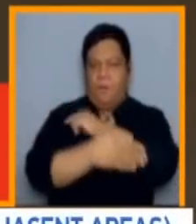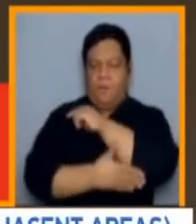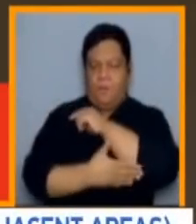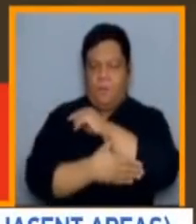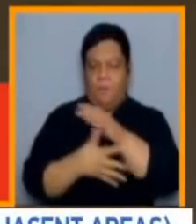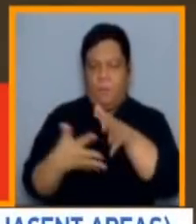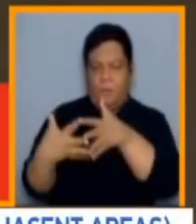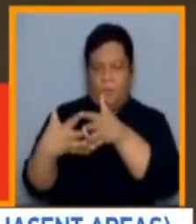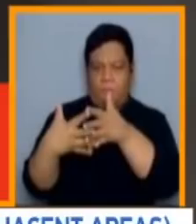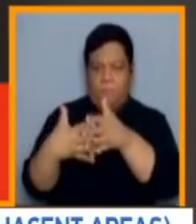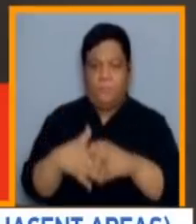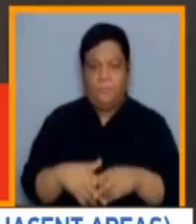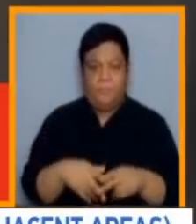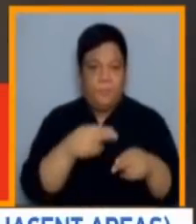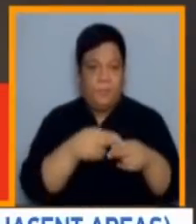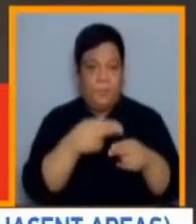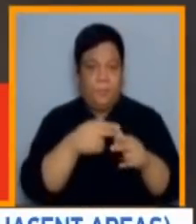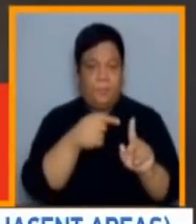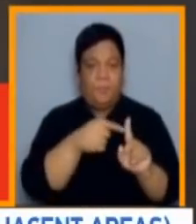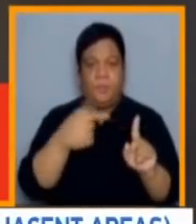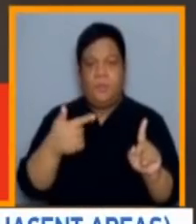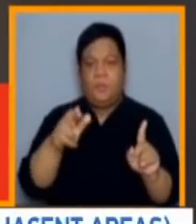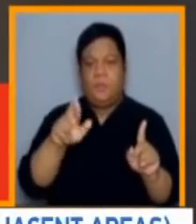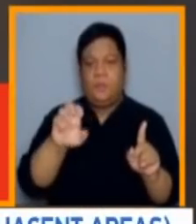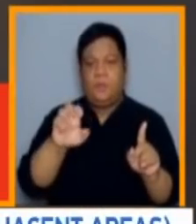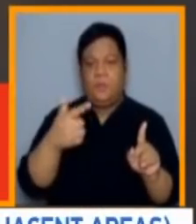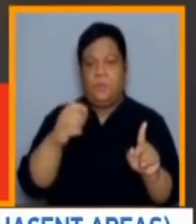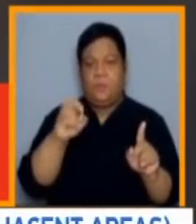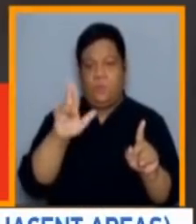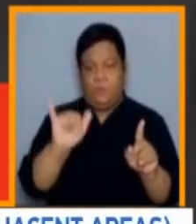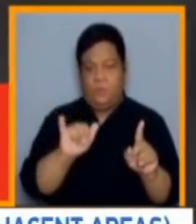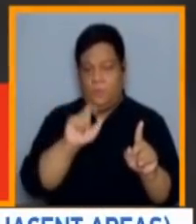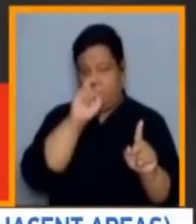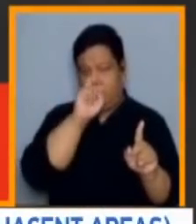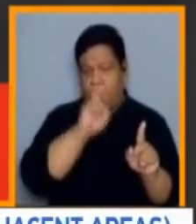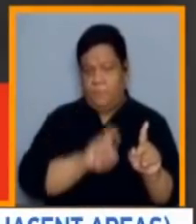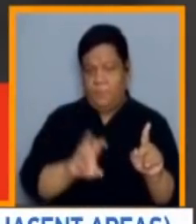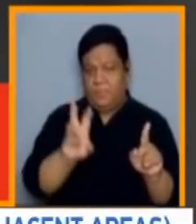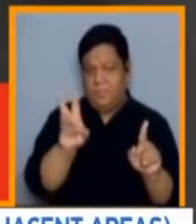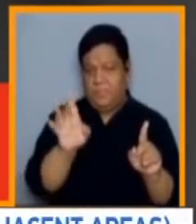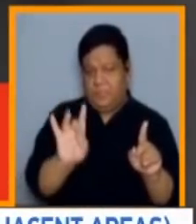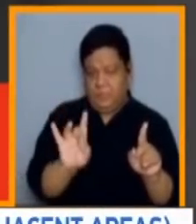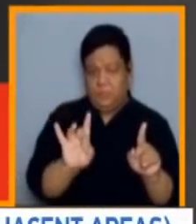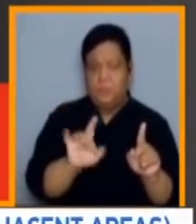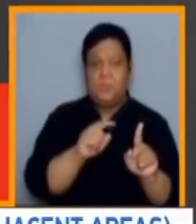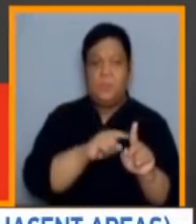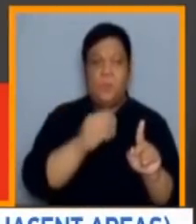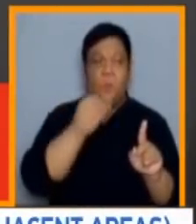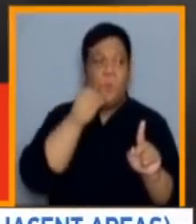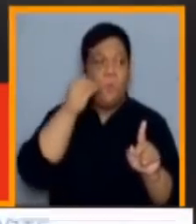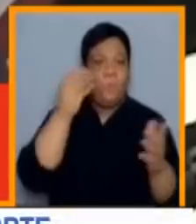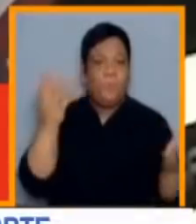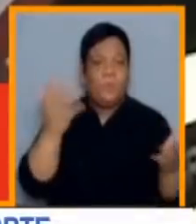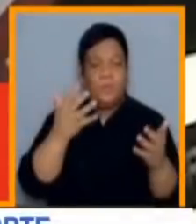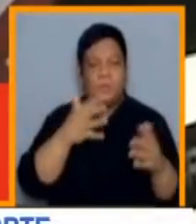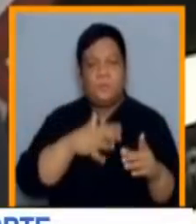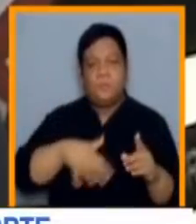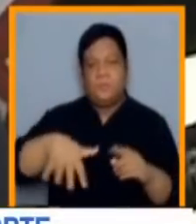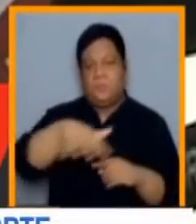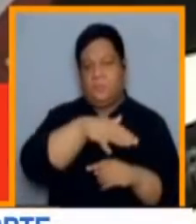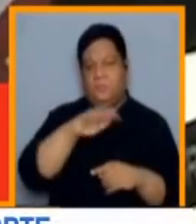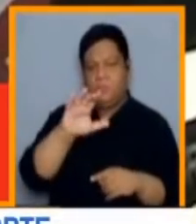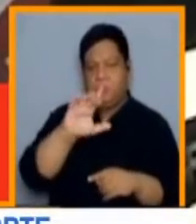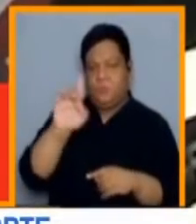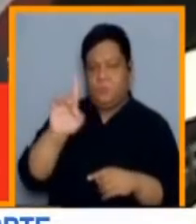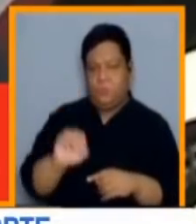Gregory Evans Nelson, 68 taong gulang at nakatira sa Barangay Balulang, Cagayan de Oro City. We have a hard time